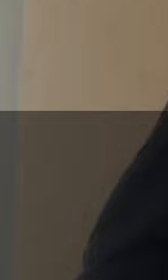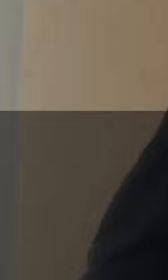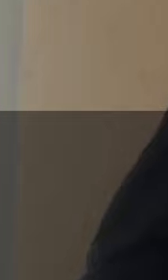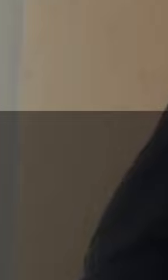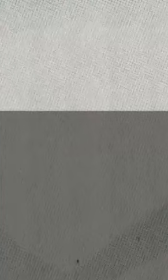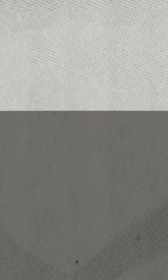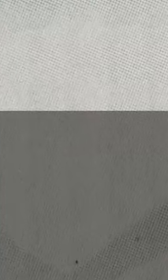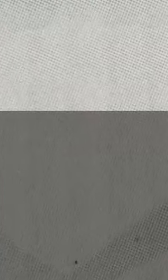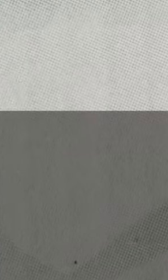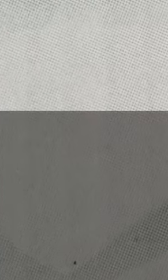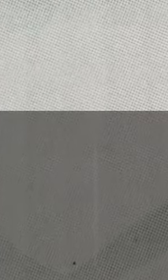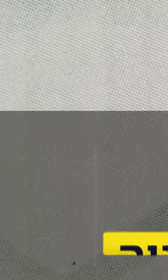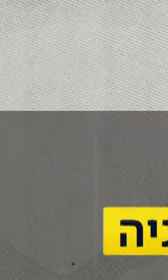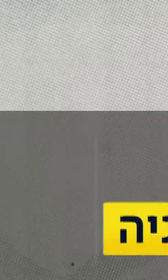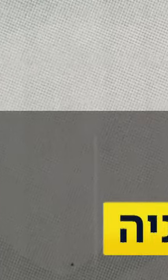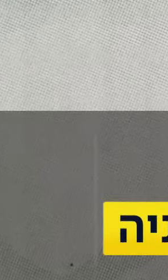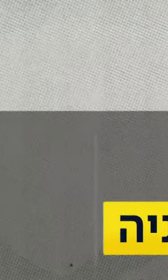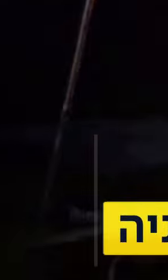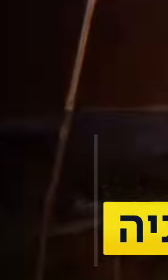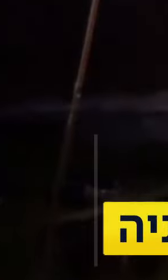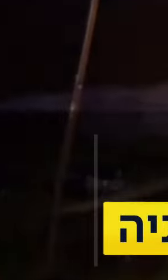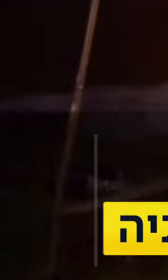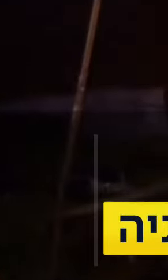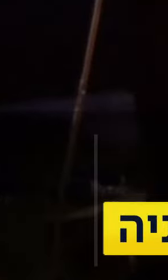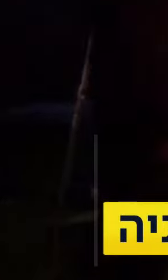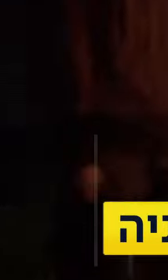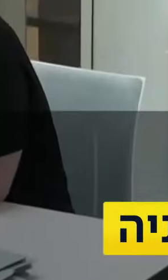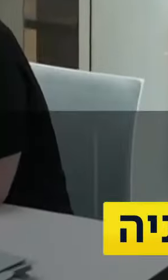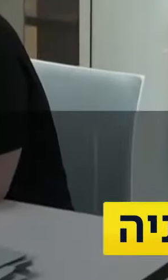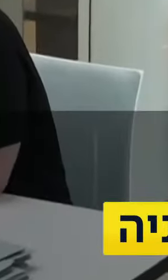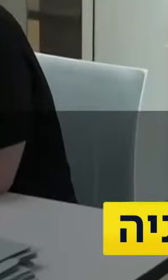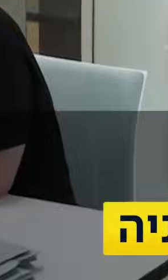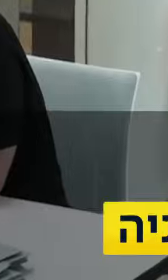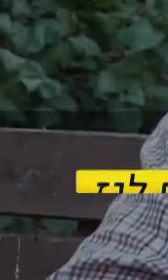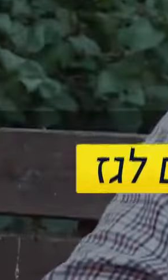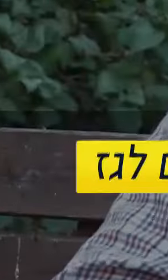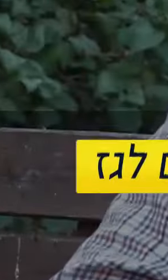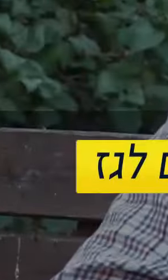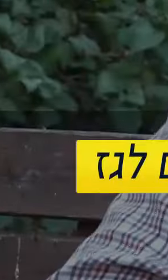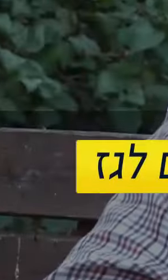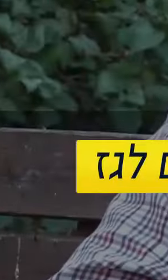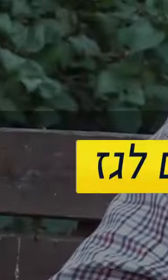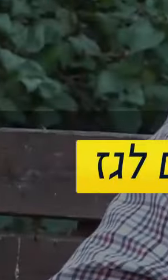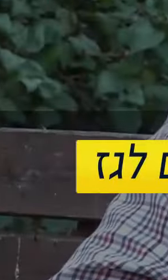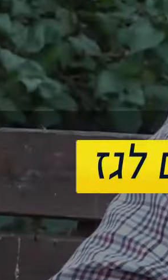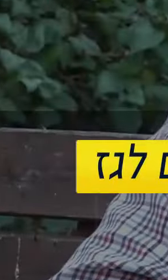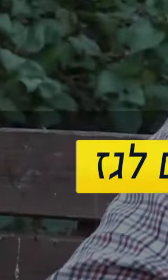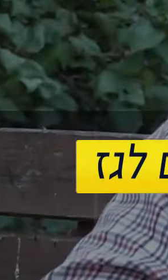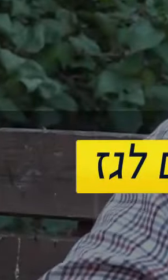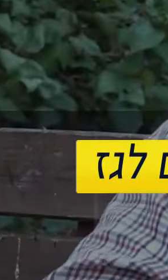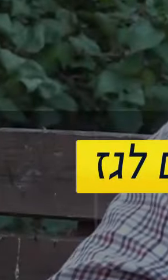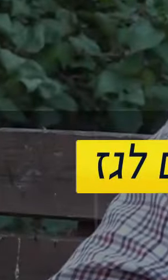הכומר שהותקף באכזריות בידי נאו-נאצים ומקדיש את חייו לעצירת הימין הקיצוני בגרמניה. Schießen dürfen wir nicht